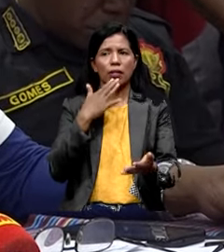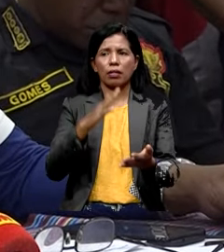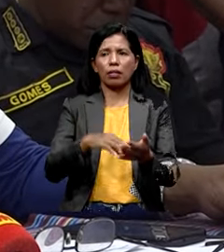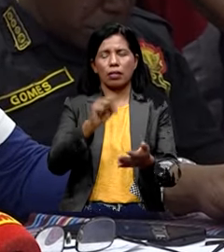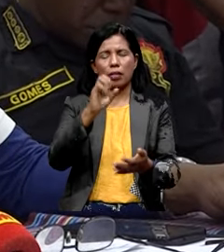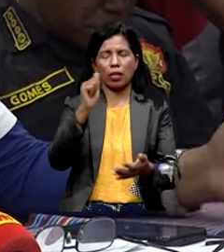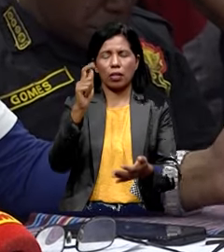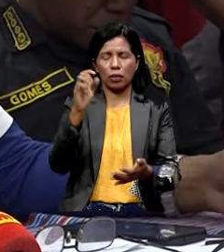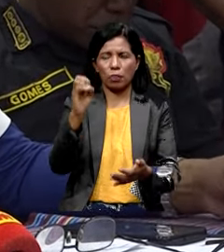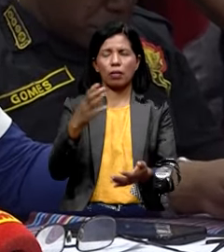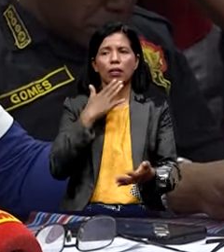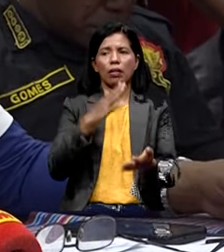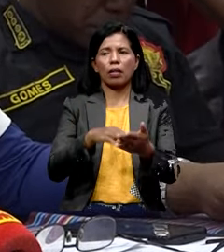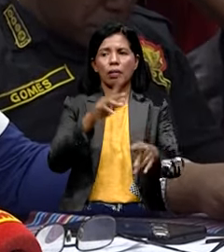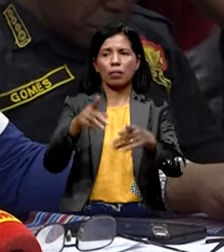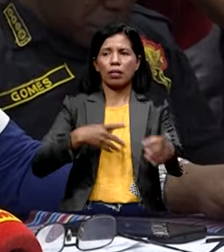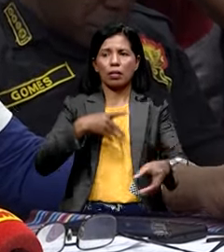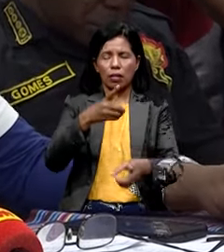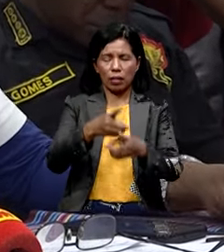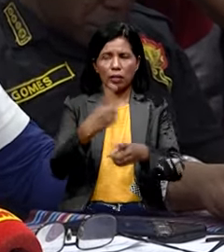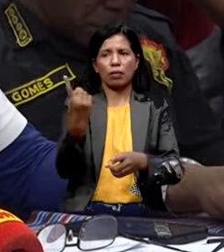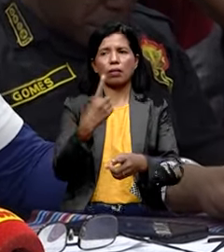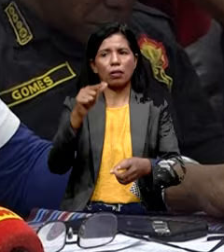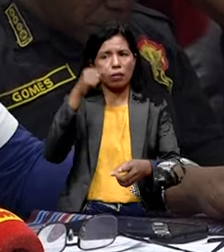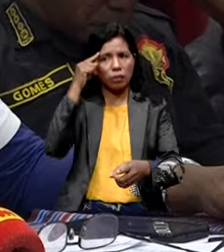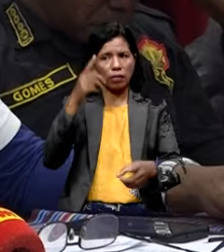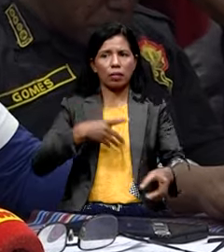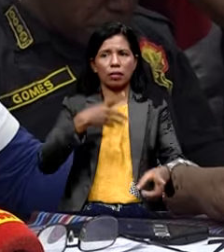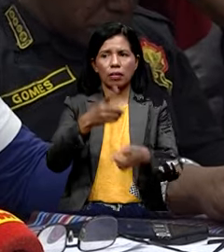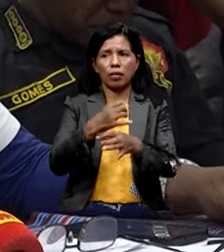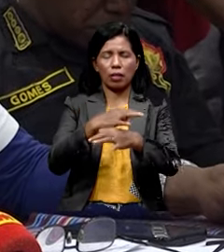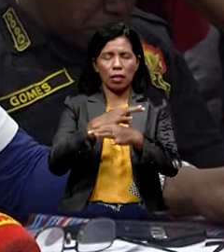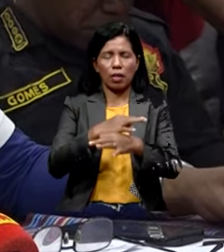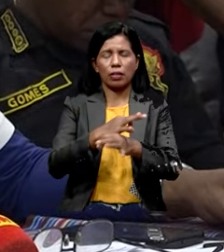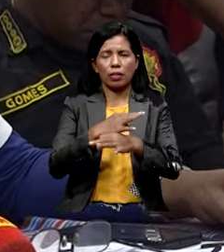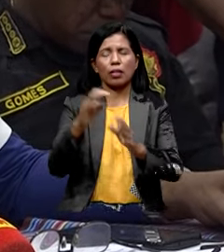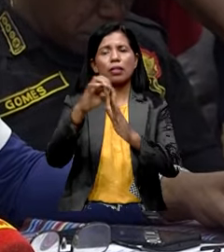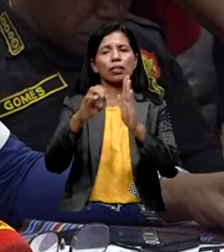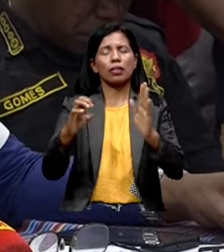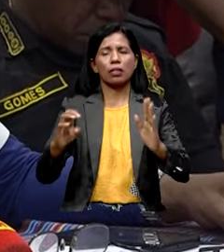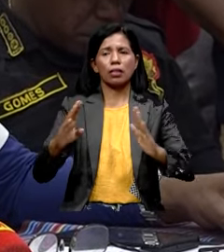dia kelet. Povo ki ni direito det. Be governo di direito para ta dia sidari ni la iha ga.